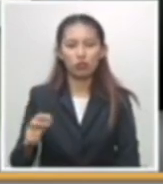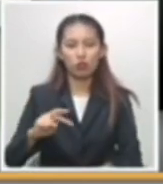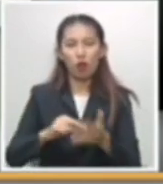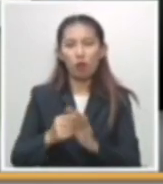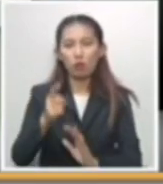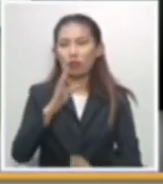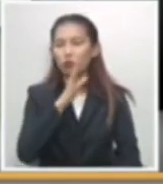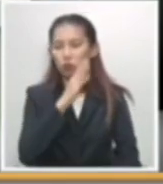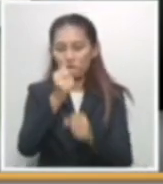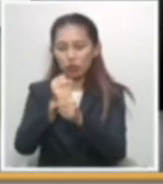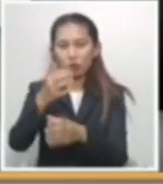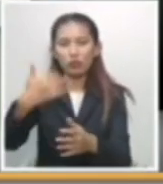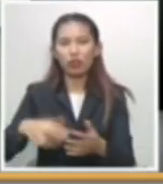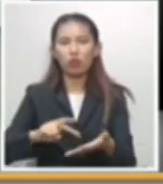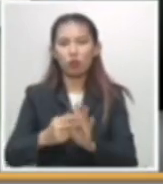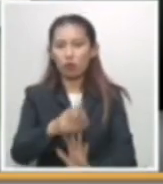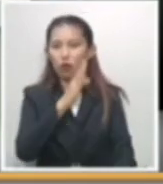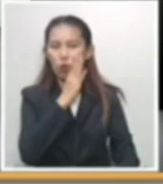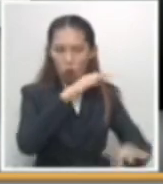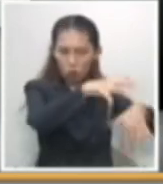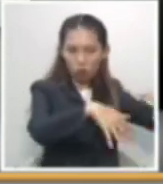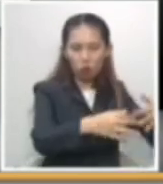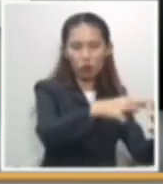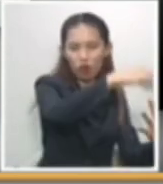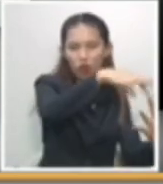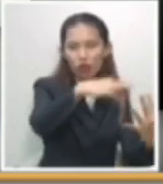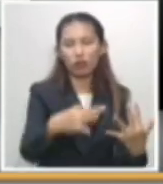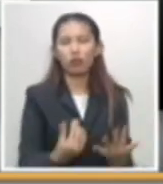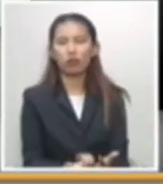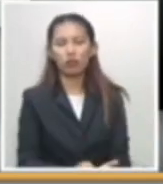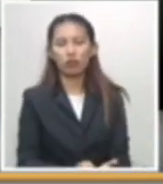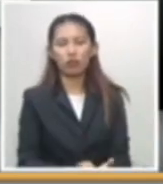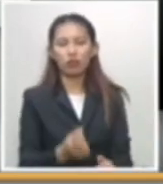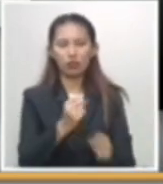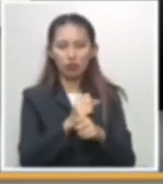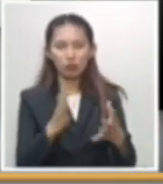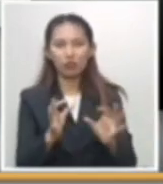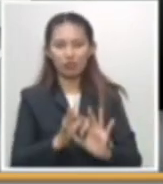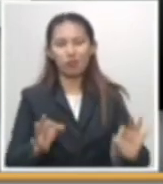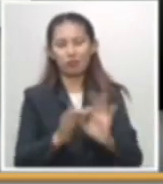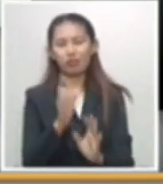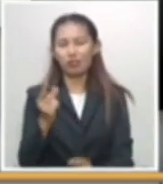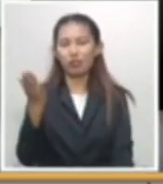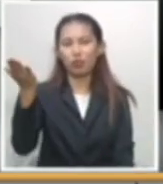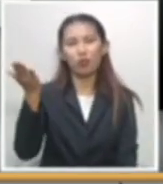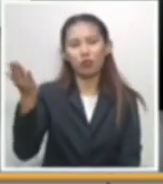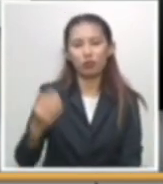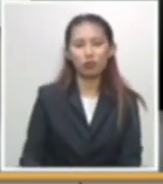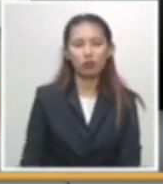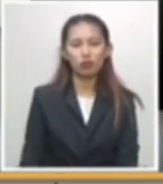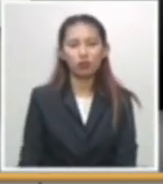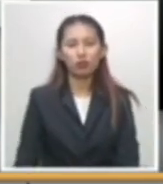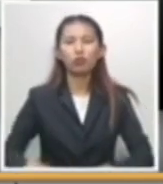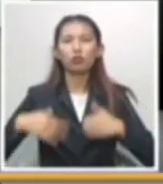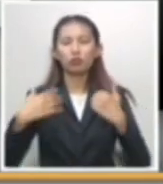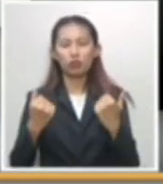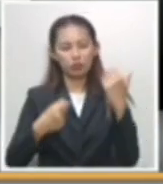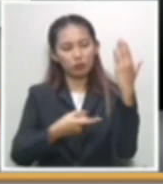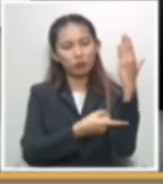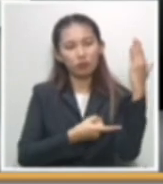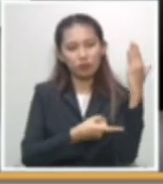ประชาชนที่ท่านได้คะแนนเสียงมาเรื่องนี้ต้องมาทวงกันอีกทีหนึ่งวันนี้ยางพาราที่บ้านผม